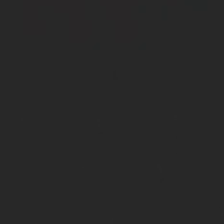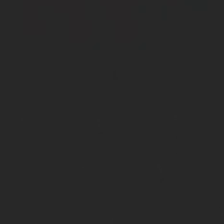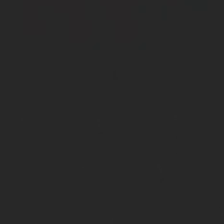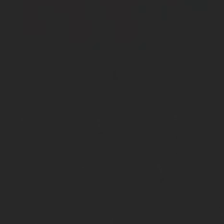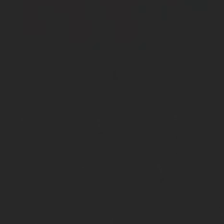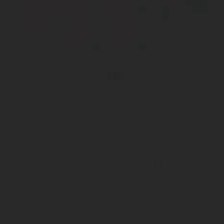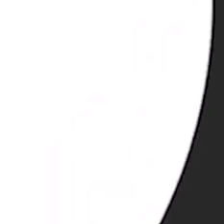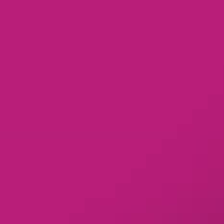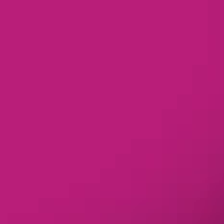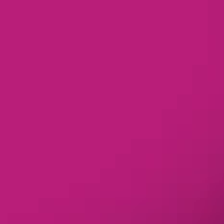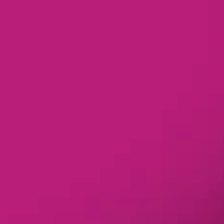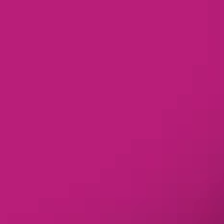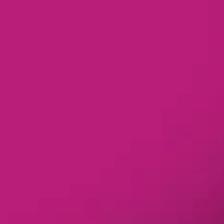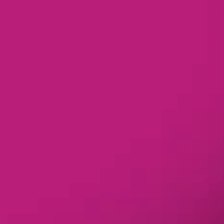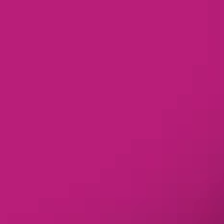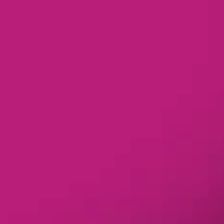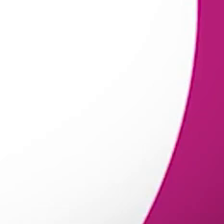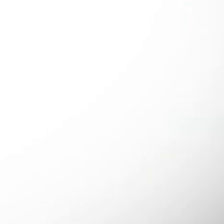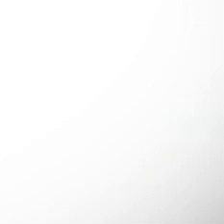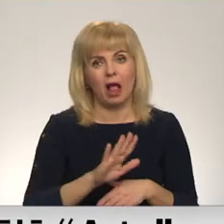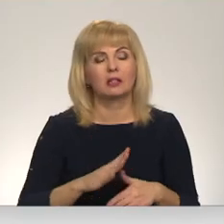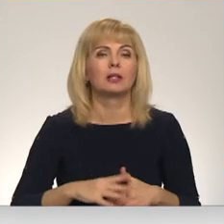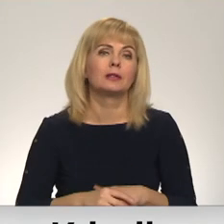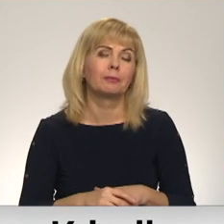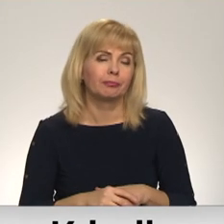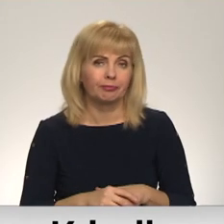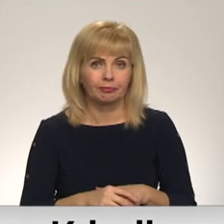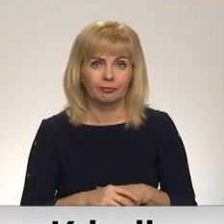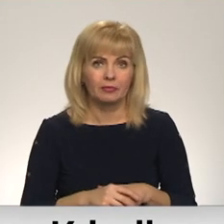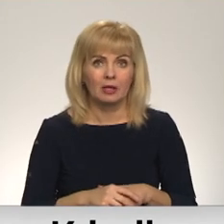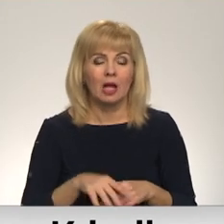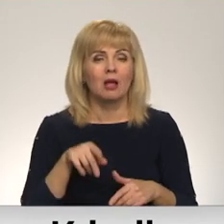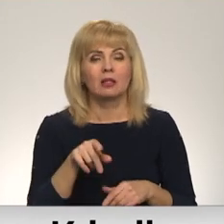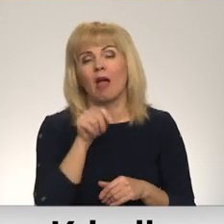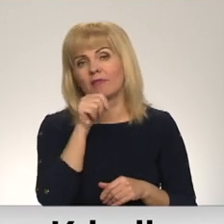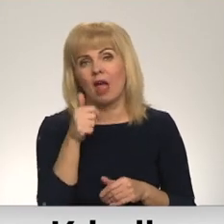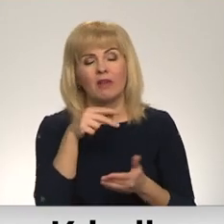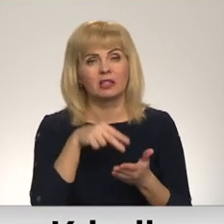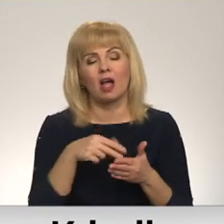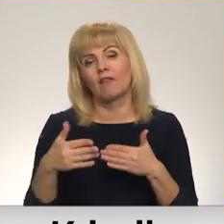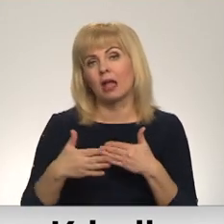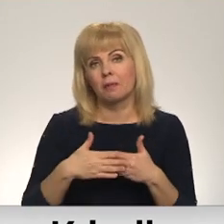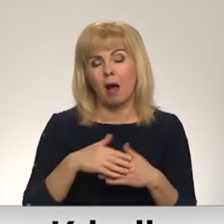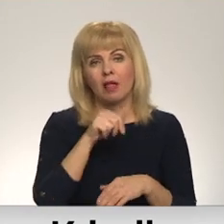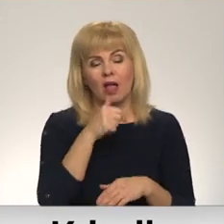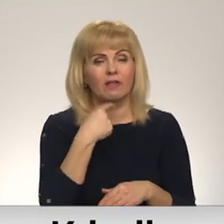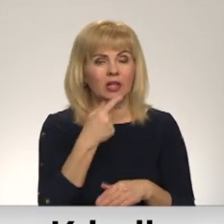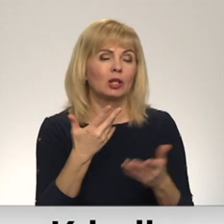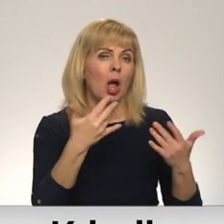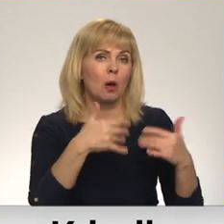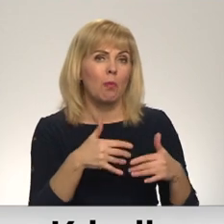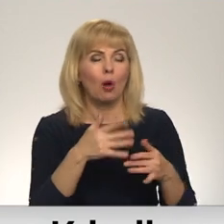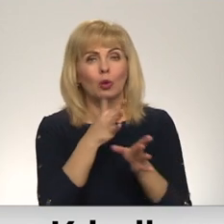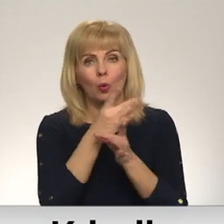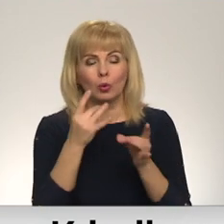Re, viss ēters ir te! Te vairs nevar stāvēt malā. Nevar teikt, ka politika un